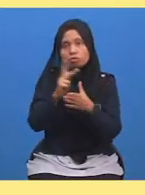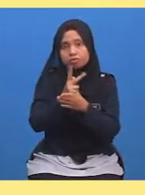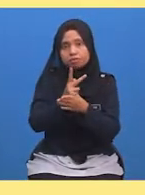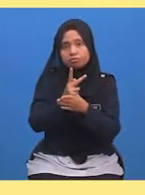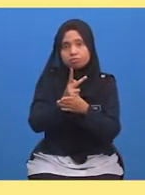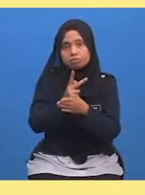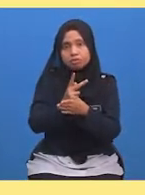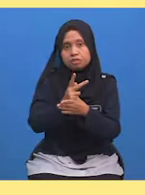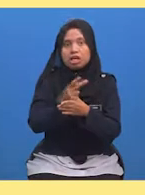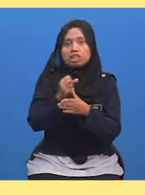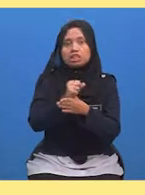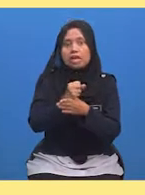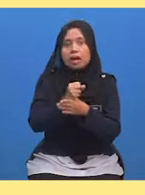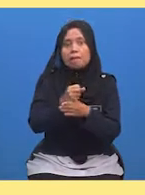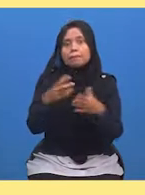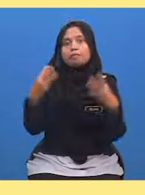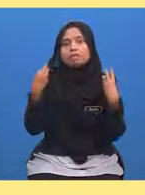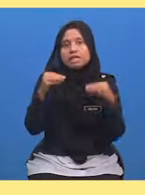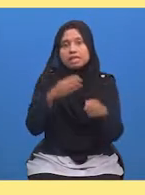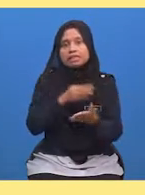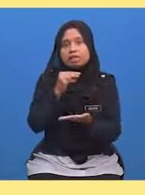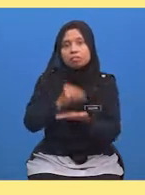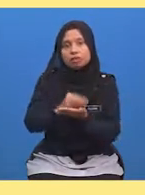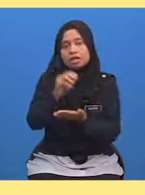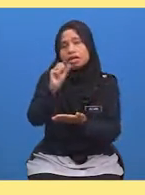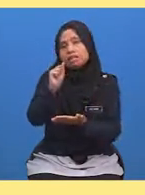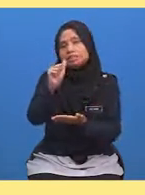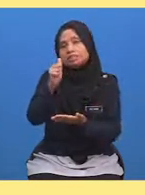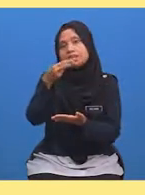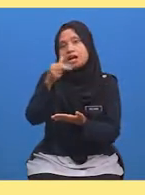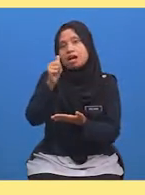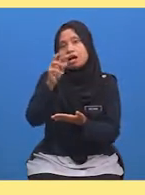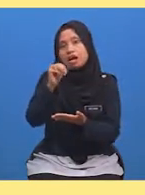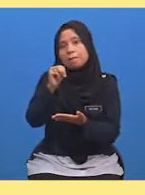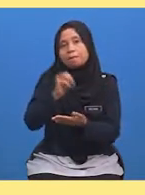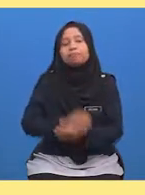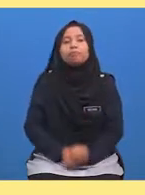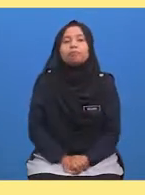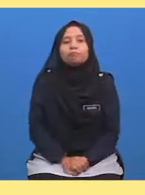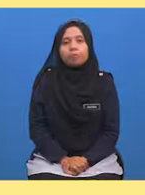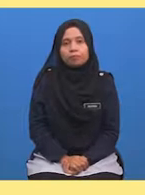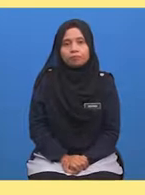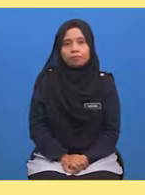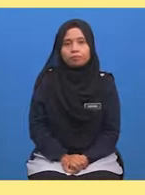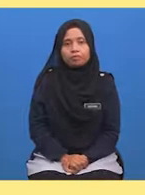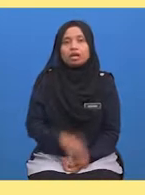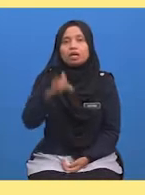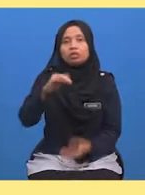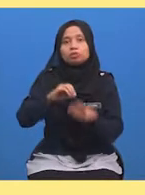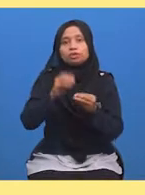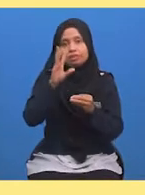syar pemilikan dan modal saham pemilik atau rakan kongsi. Yang